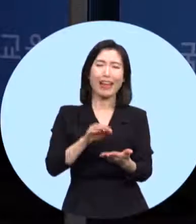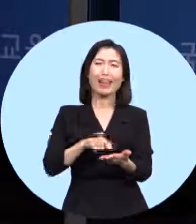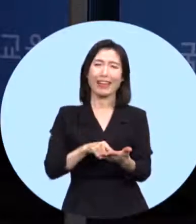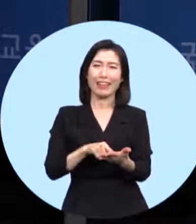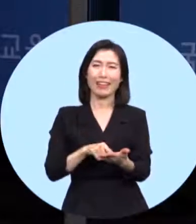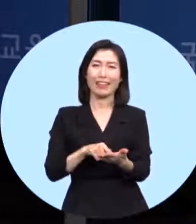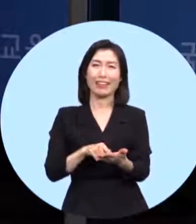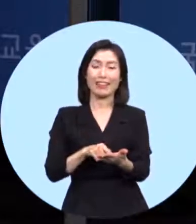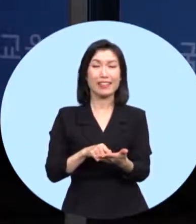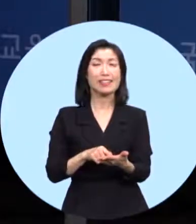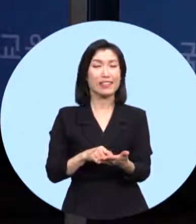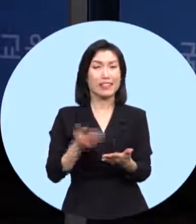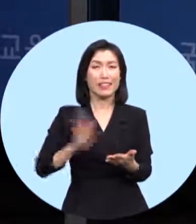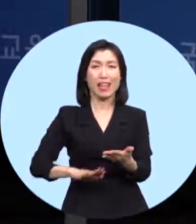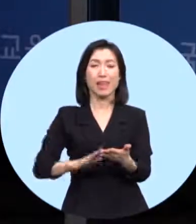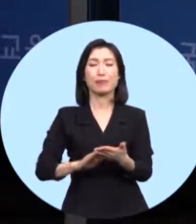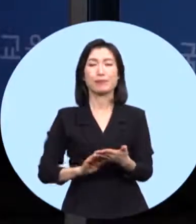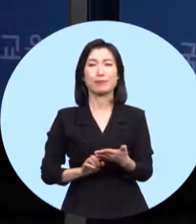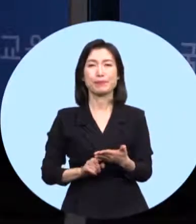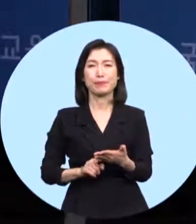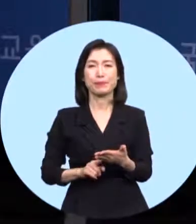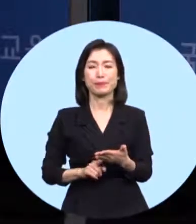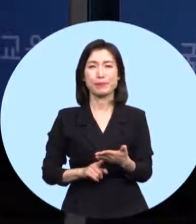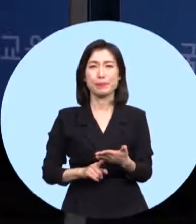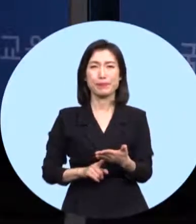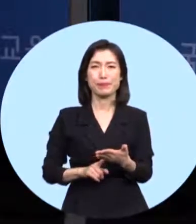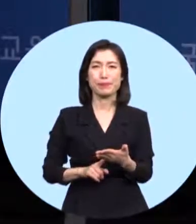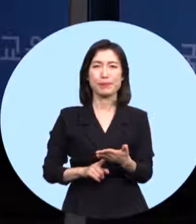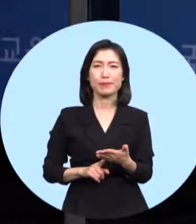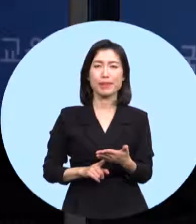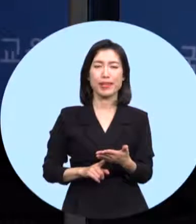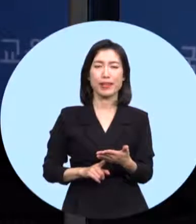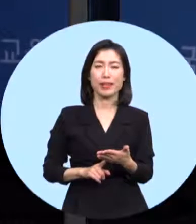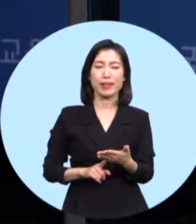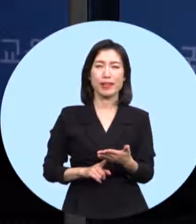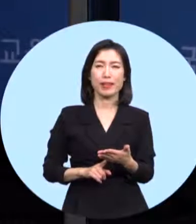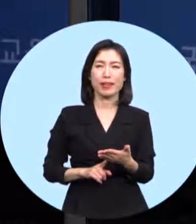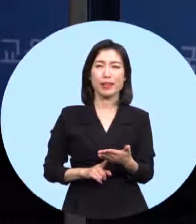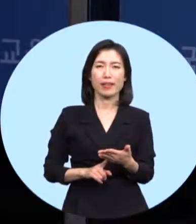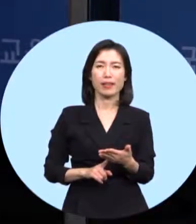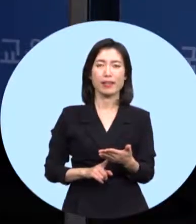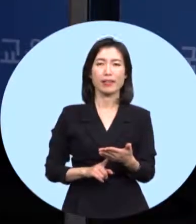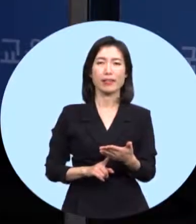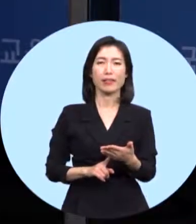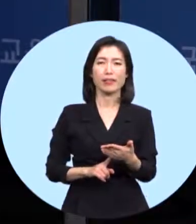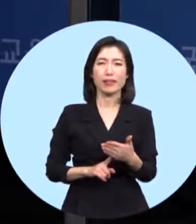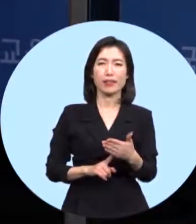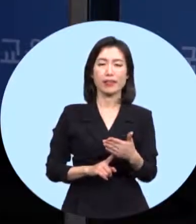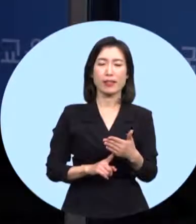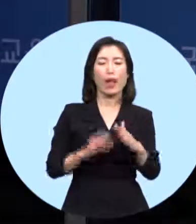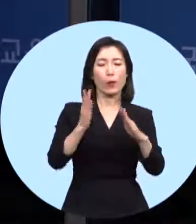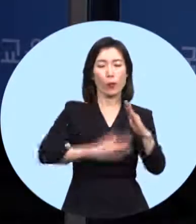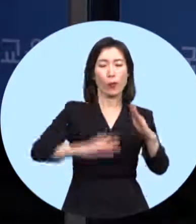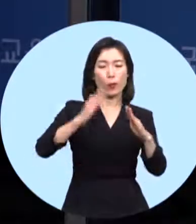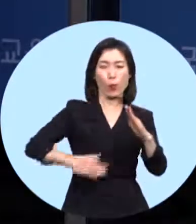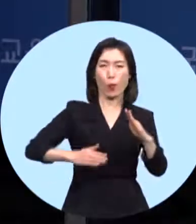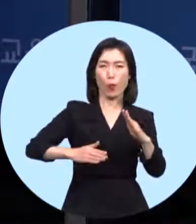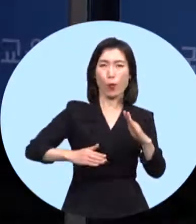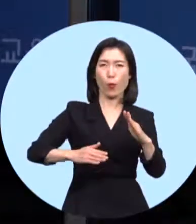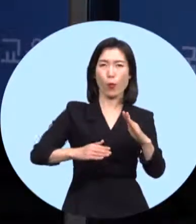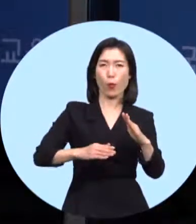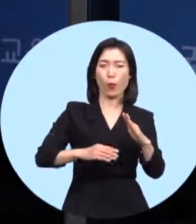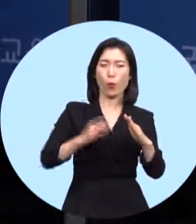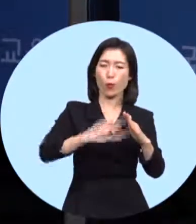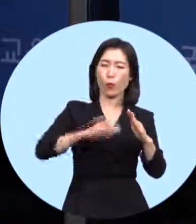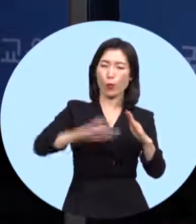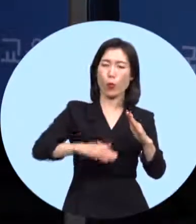그 공공 영역에서 평생교육 프로그램을 하는 것은 민간에서 하는 것보다 훨씬 0.5단계